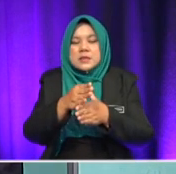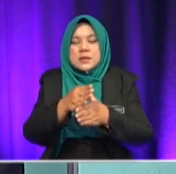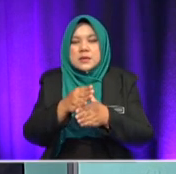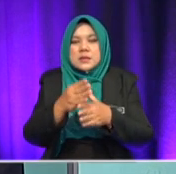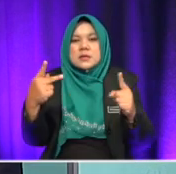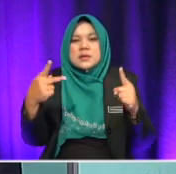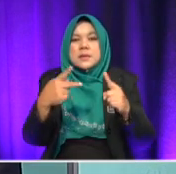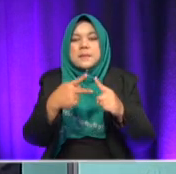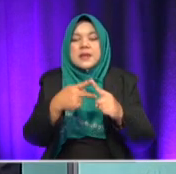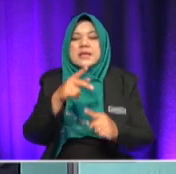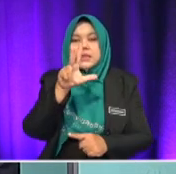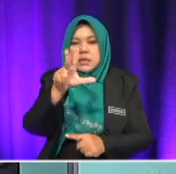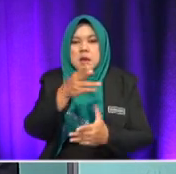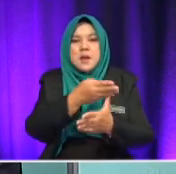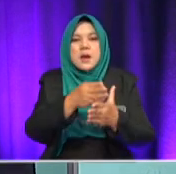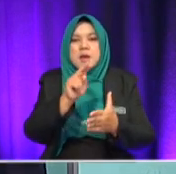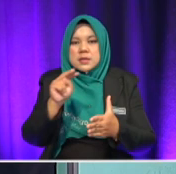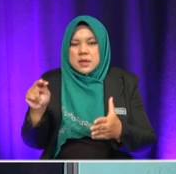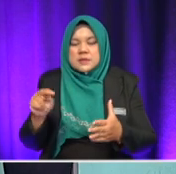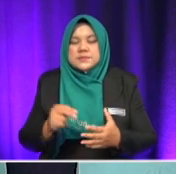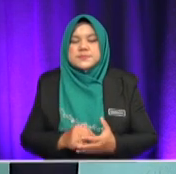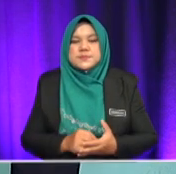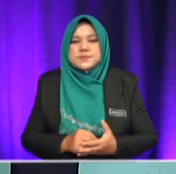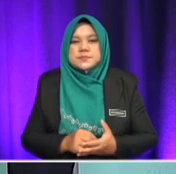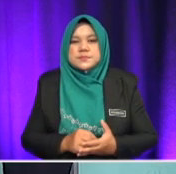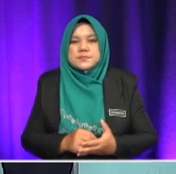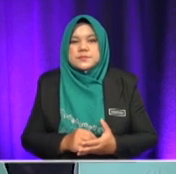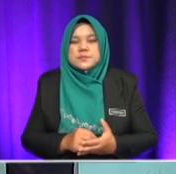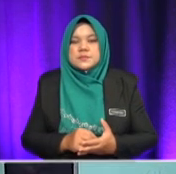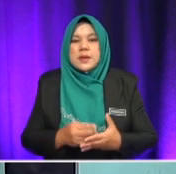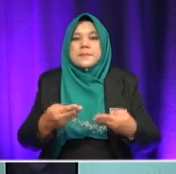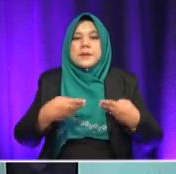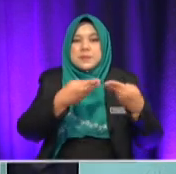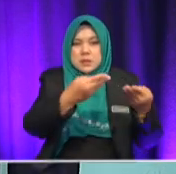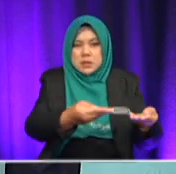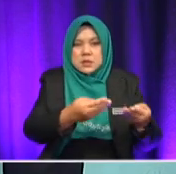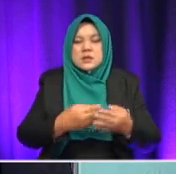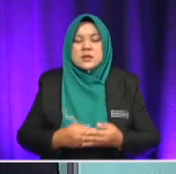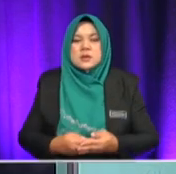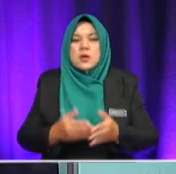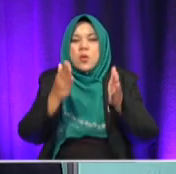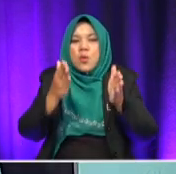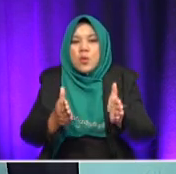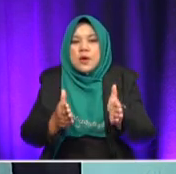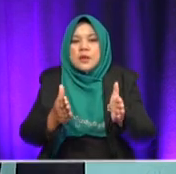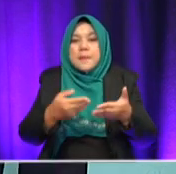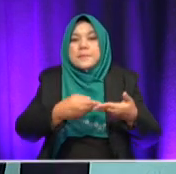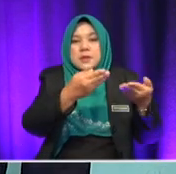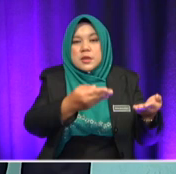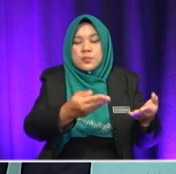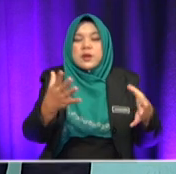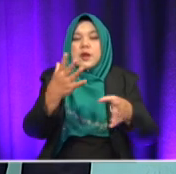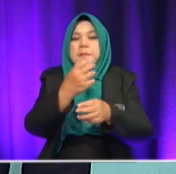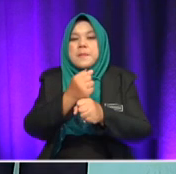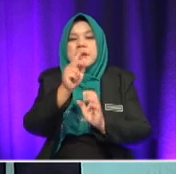tiga bagian Ya pastinya kebaikan itu kepada pemberi orang yang beri pendapat kebaikan